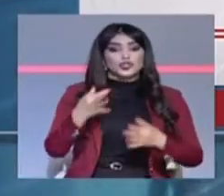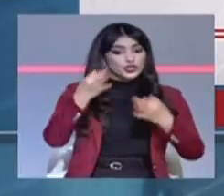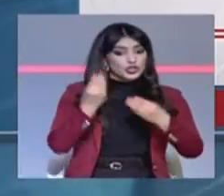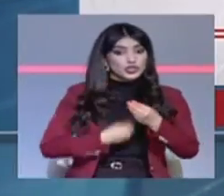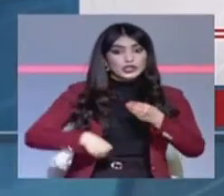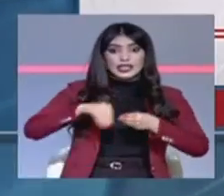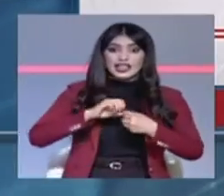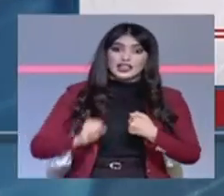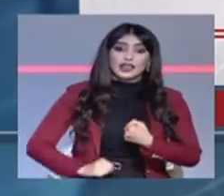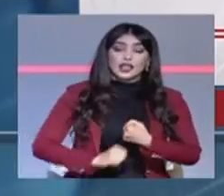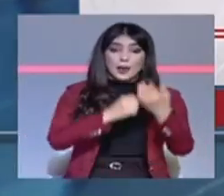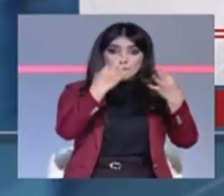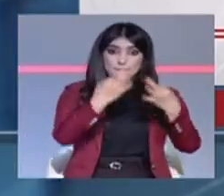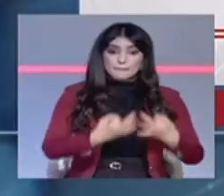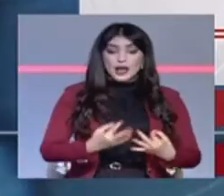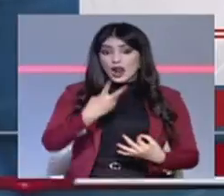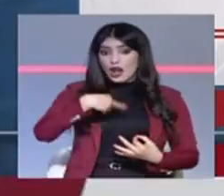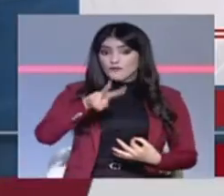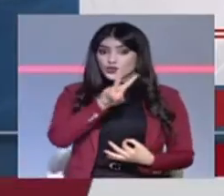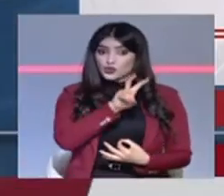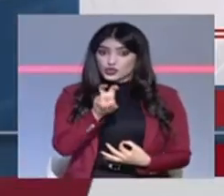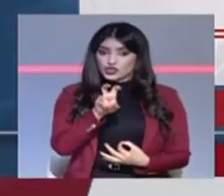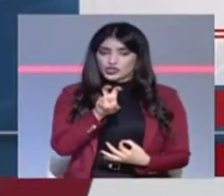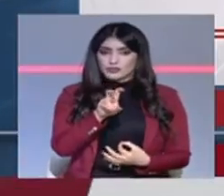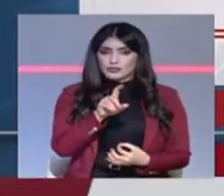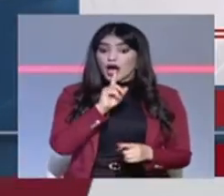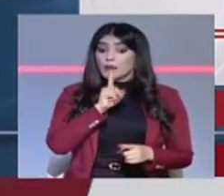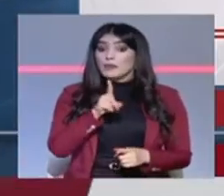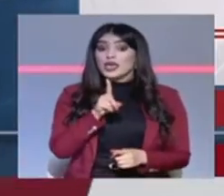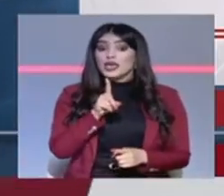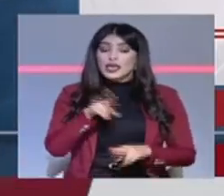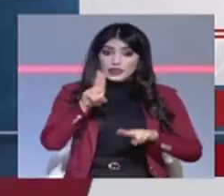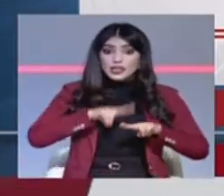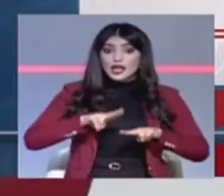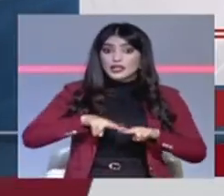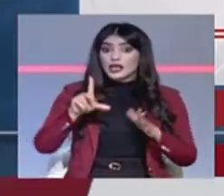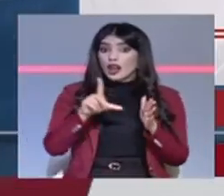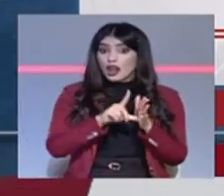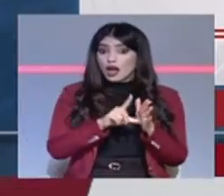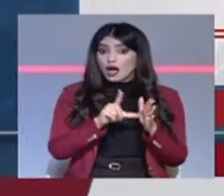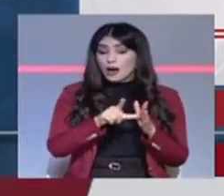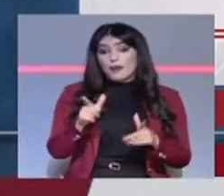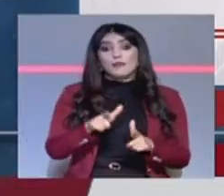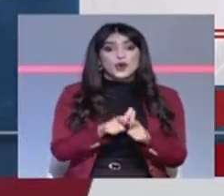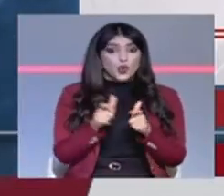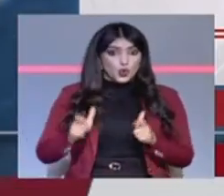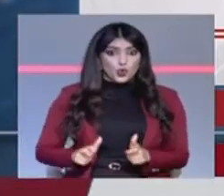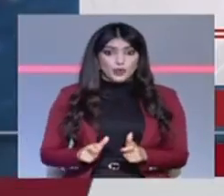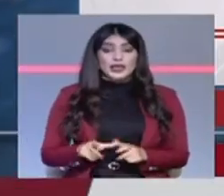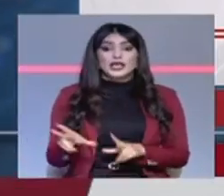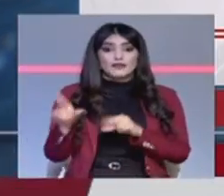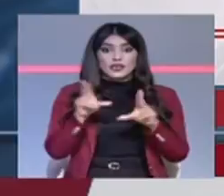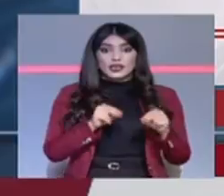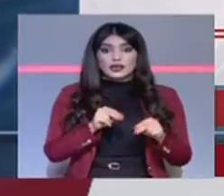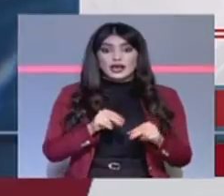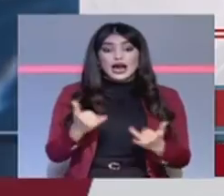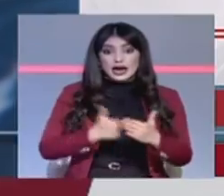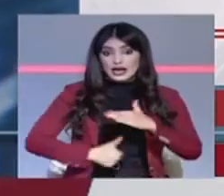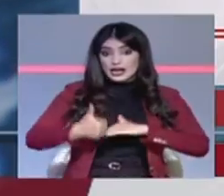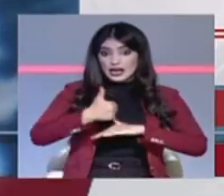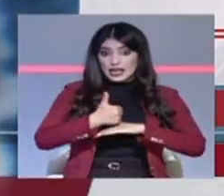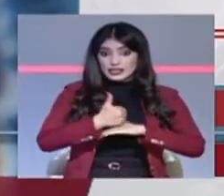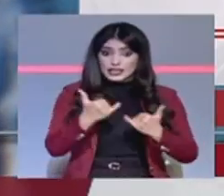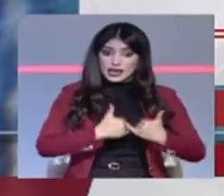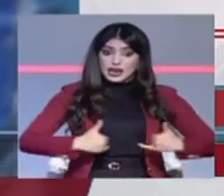التكميليه لسنه عشرين والفين رغم تعديله من قبل الحكومه واضاف رئيس اللجنه ان محافظ